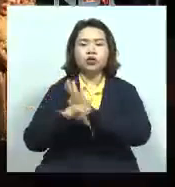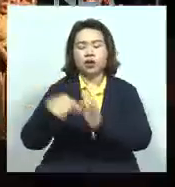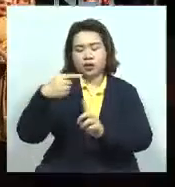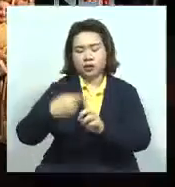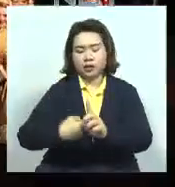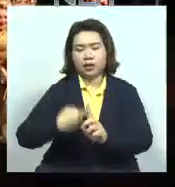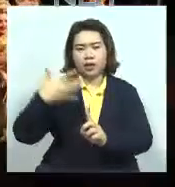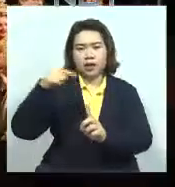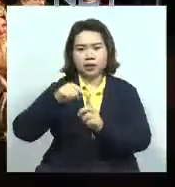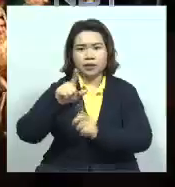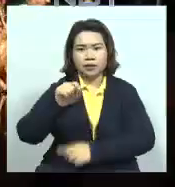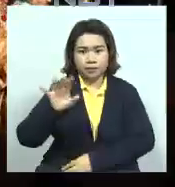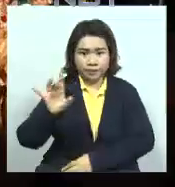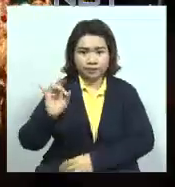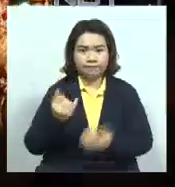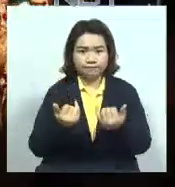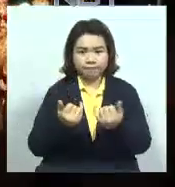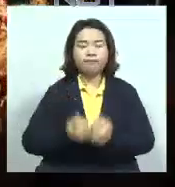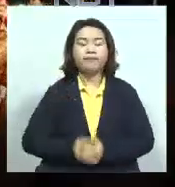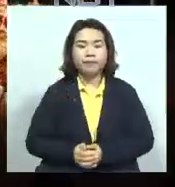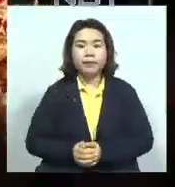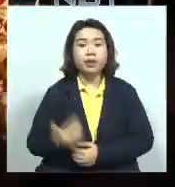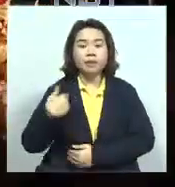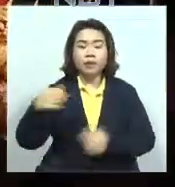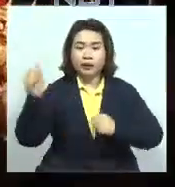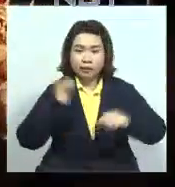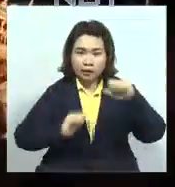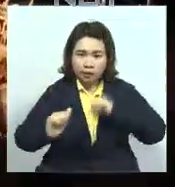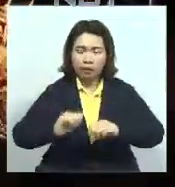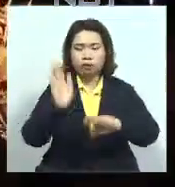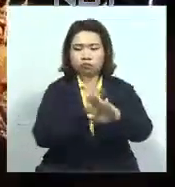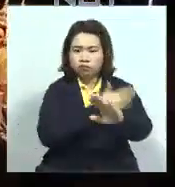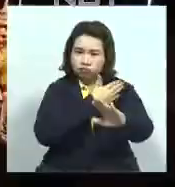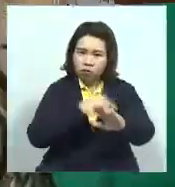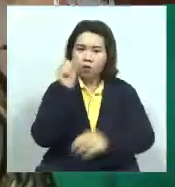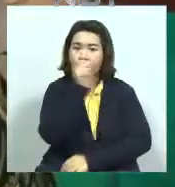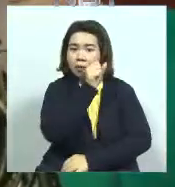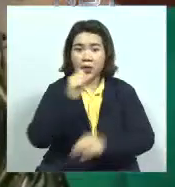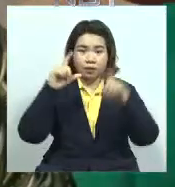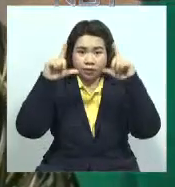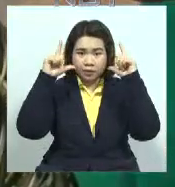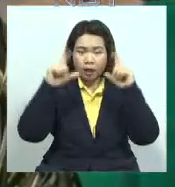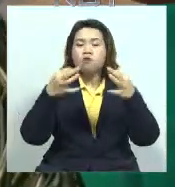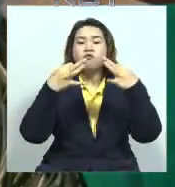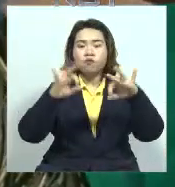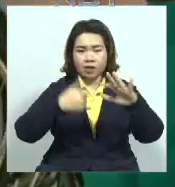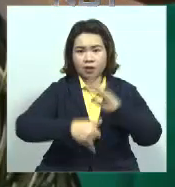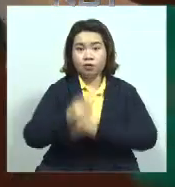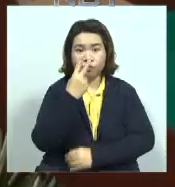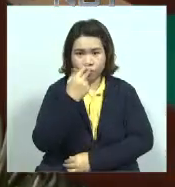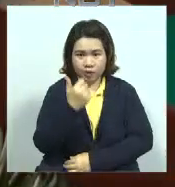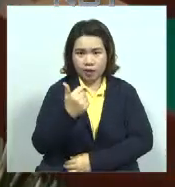พฤษภาคมนี้นอกจากจะมีการแสดงดนตรีหมอรำชื่อดังให้ชมฟรีทุกวันแล้ว